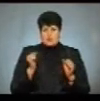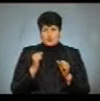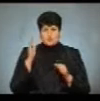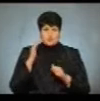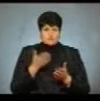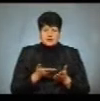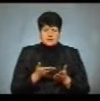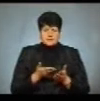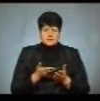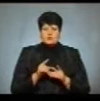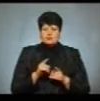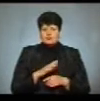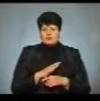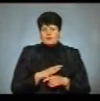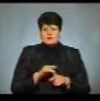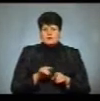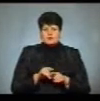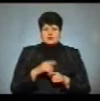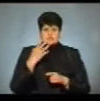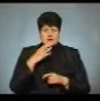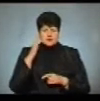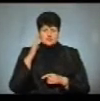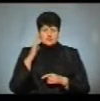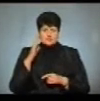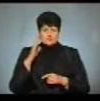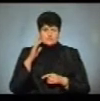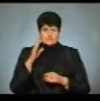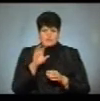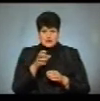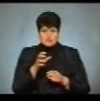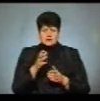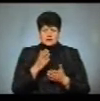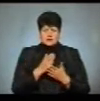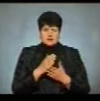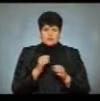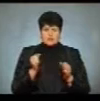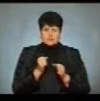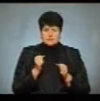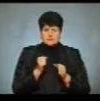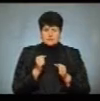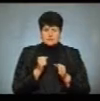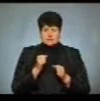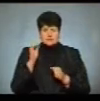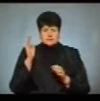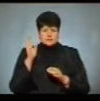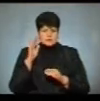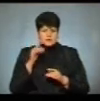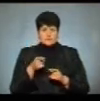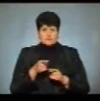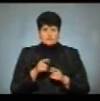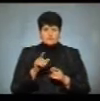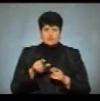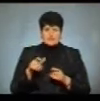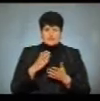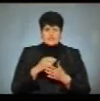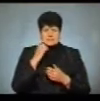Чому часом буває, що з гарячого крана тече холодна вода? Це є проблема інженерних мереж внутрішньобудинкових. В людей є старі